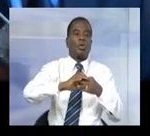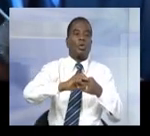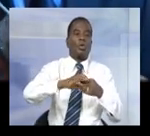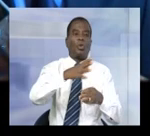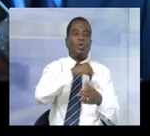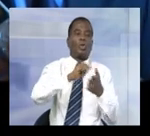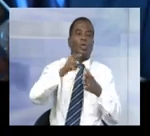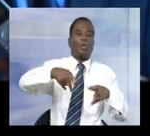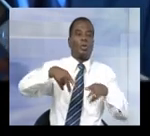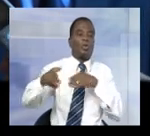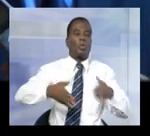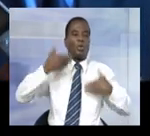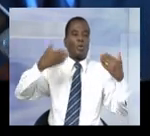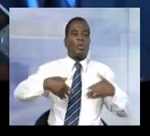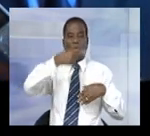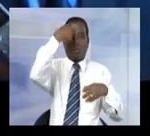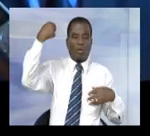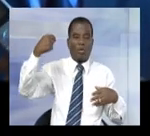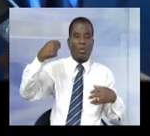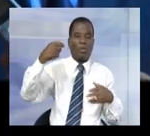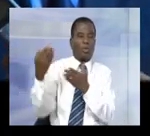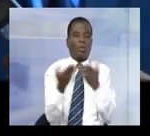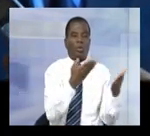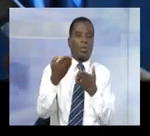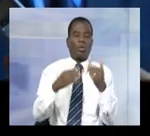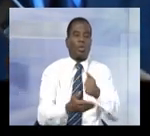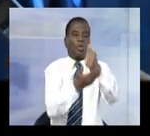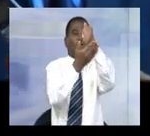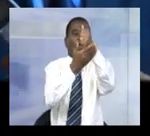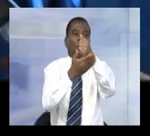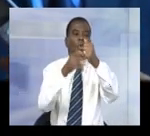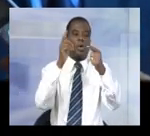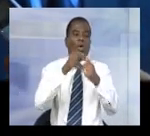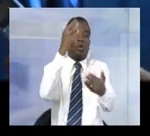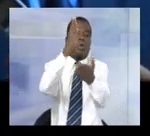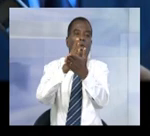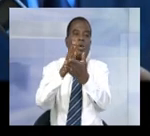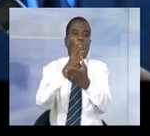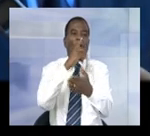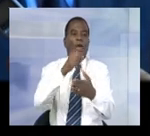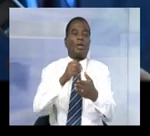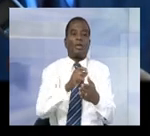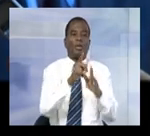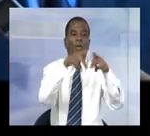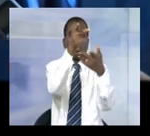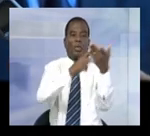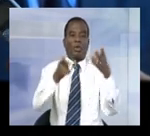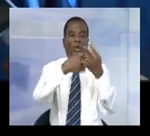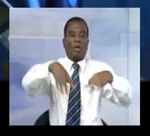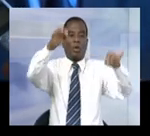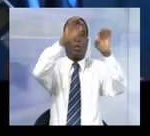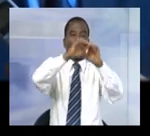Et cela nous fait plaisir parce que le service d'assistance à l'escale est un volet très